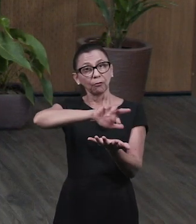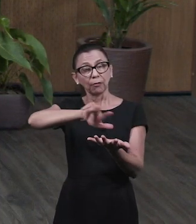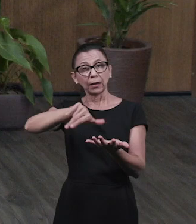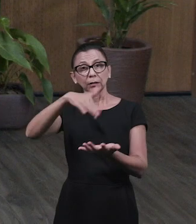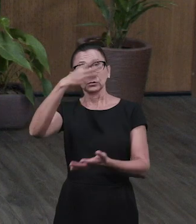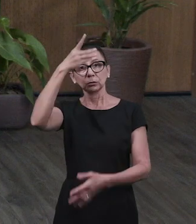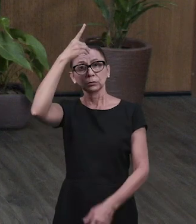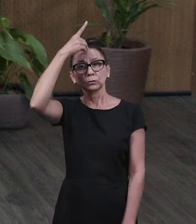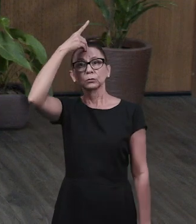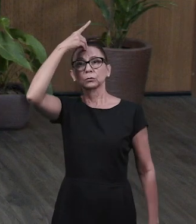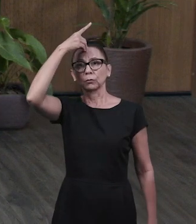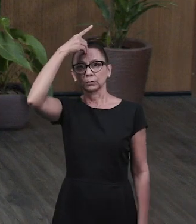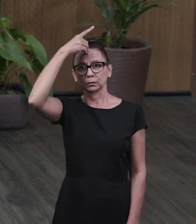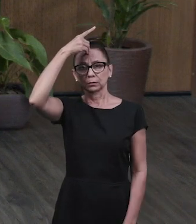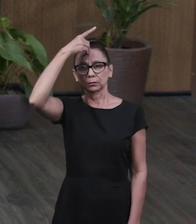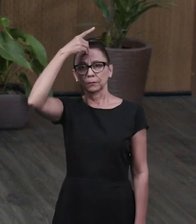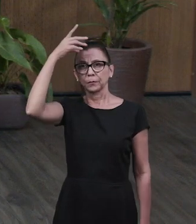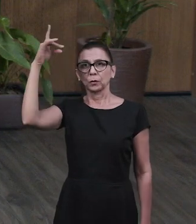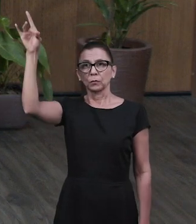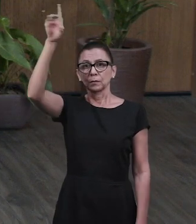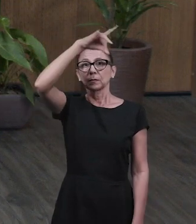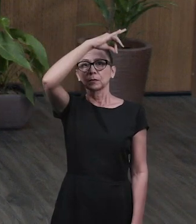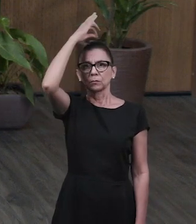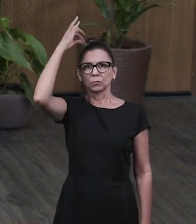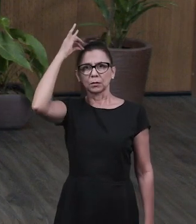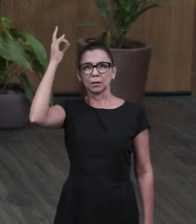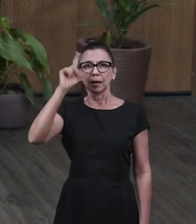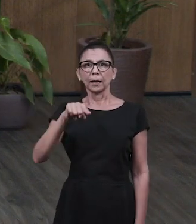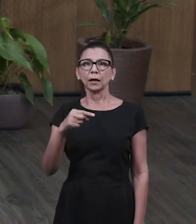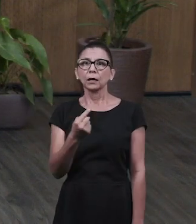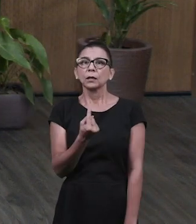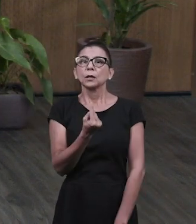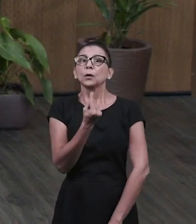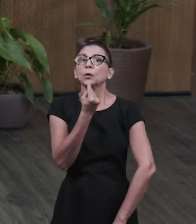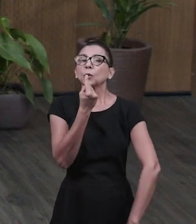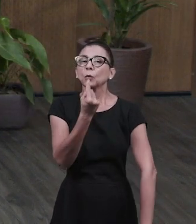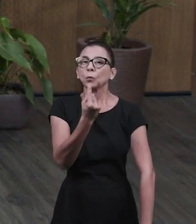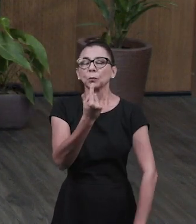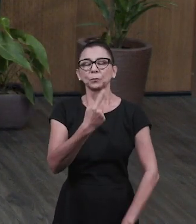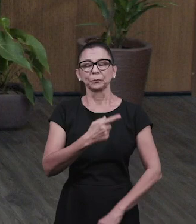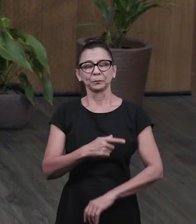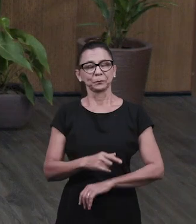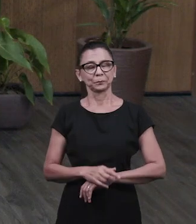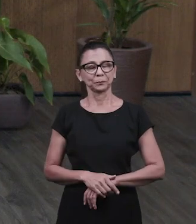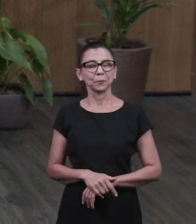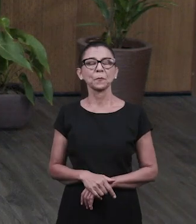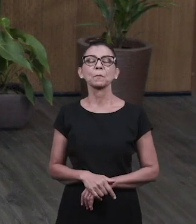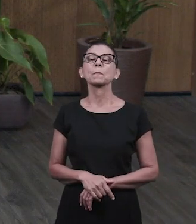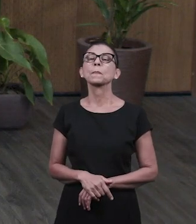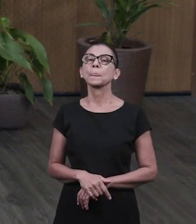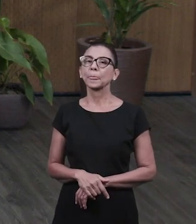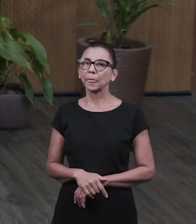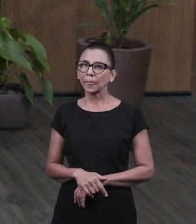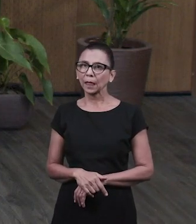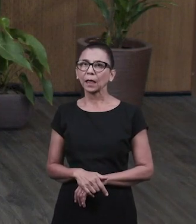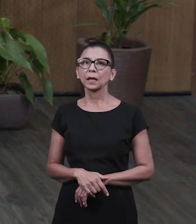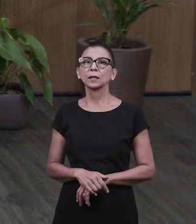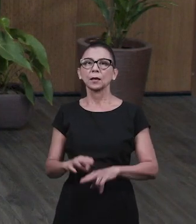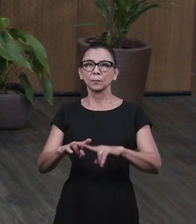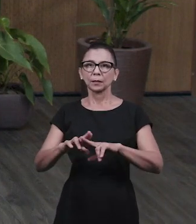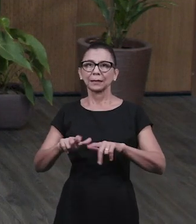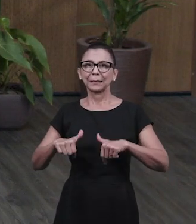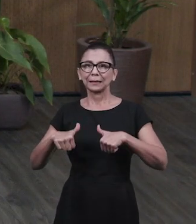le fait d'avoir des diversités de dons, le Saint-Esprit, c'est un seul. Et lui, c'est